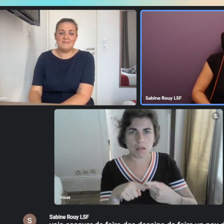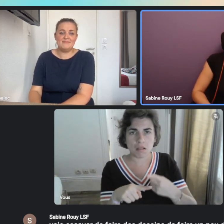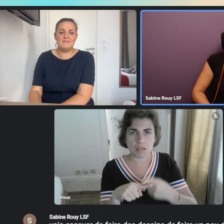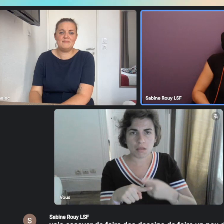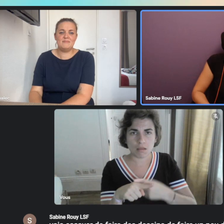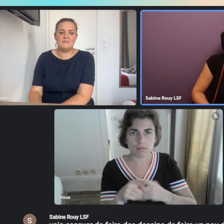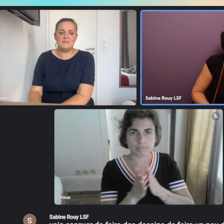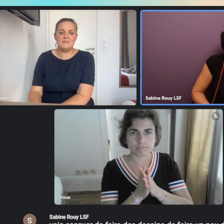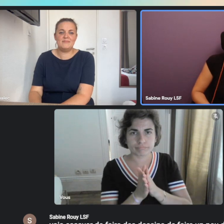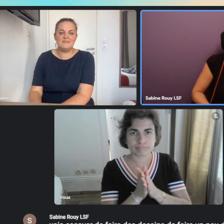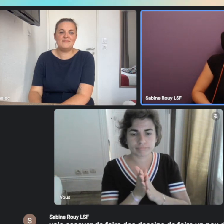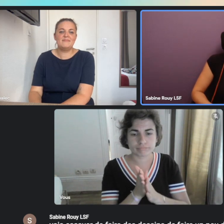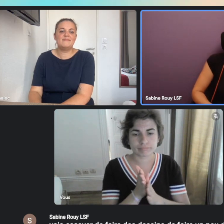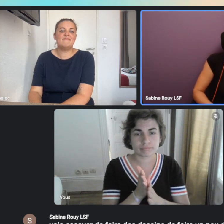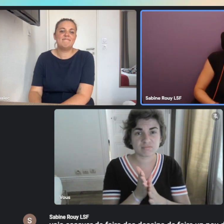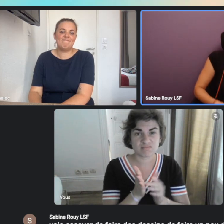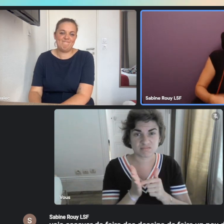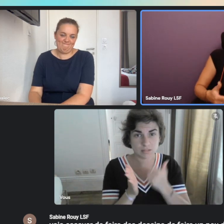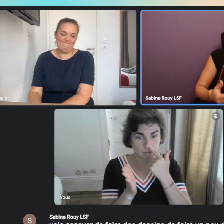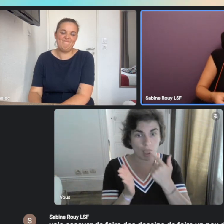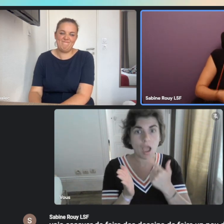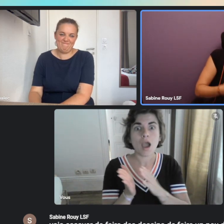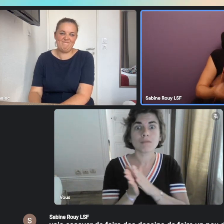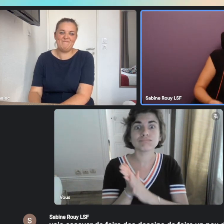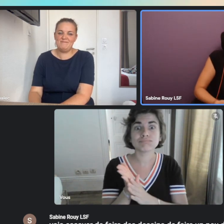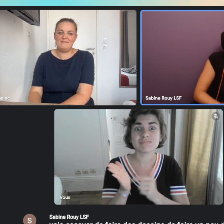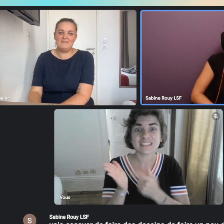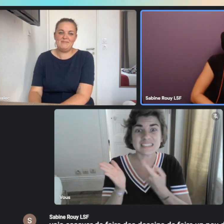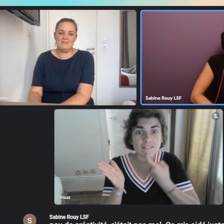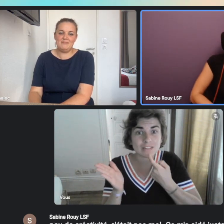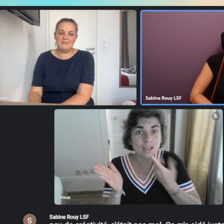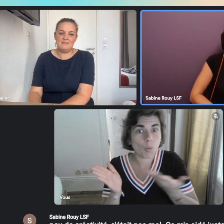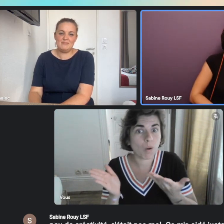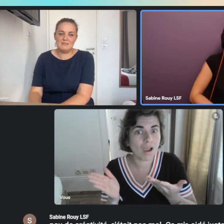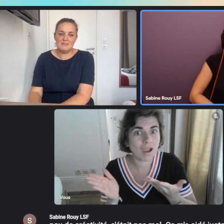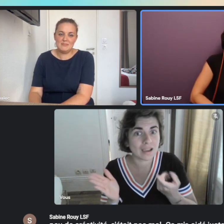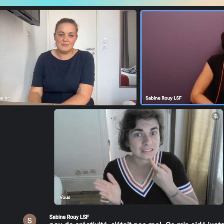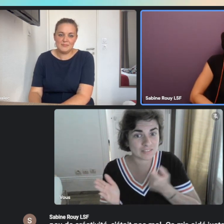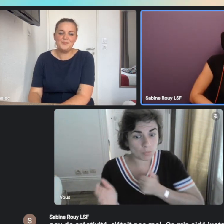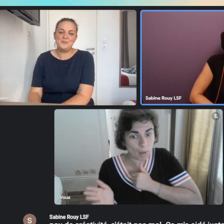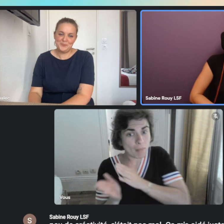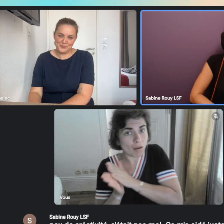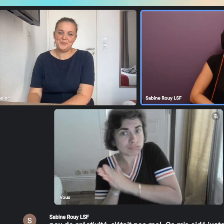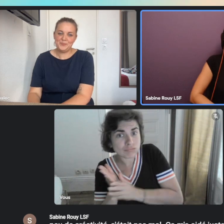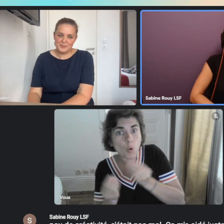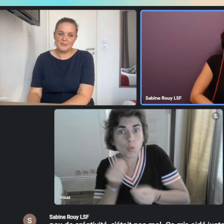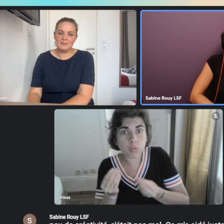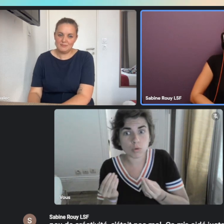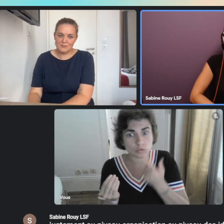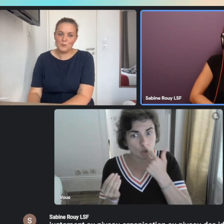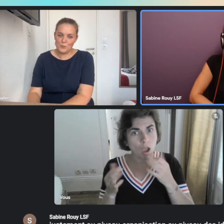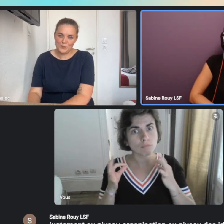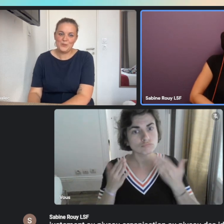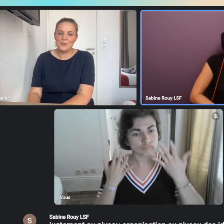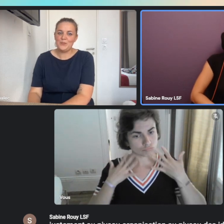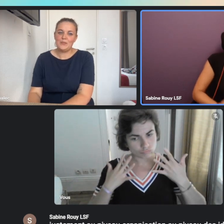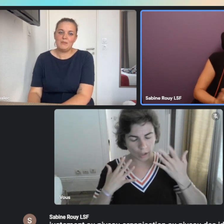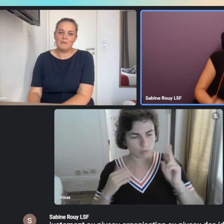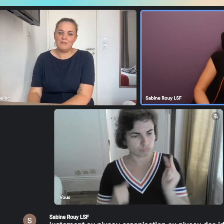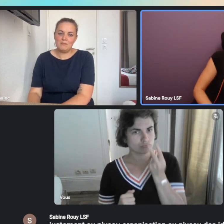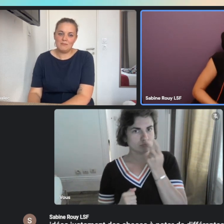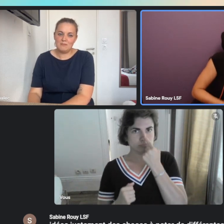aussi, ça m'a amené vraiment différentes choses et en fait la motivation a diminué. Alors je me suis demandé à quoi il en était. Est-ce que c'est